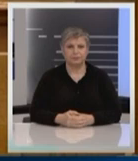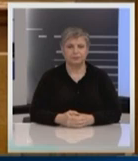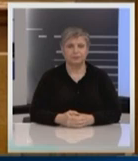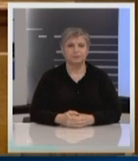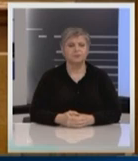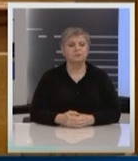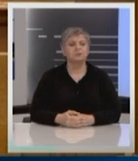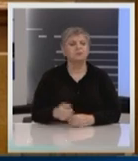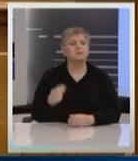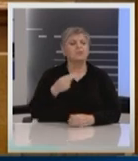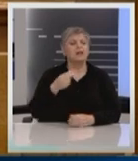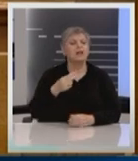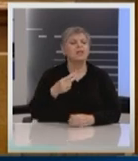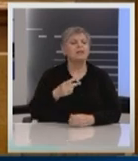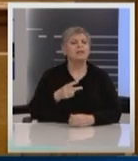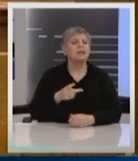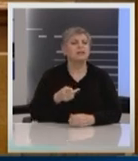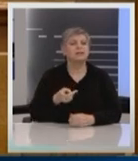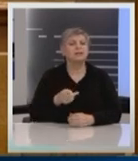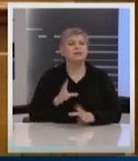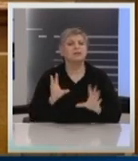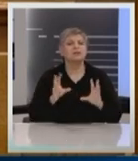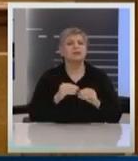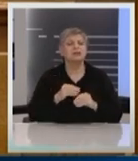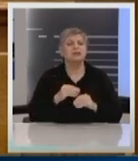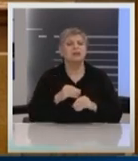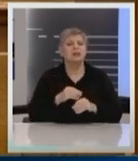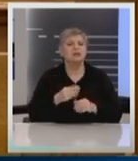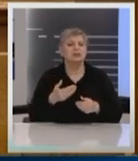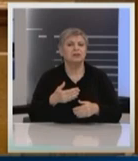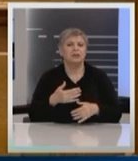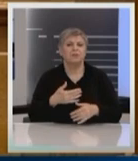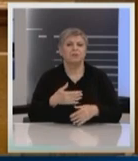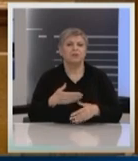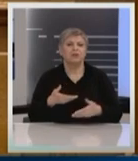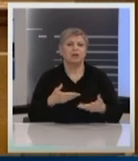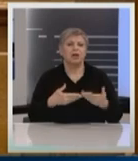Στο θέμα της αλλαγής φύλου, κυρίες και κύριοι, θέλω να σας δηλώσω κάτι.